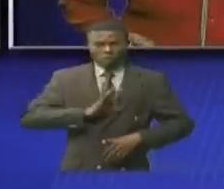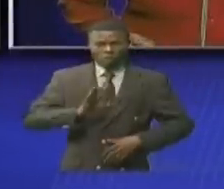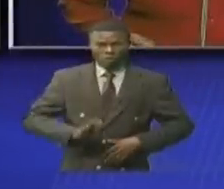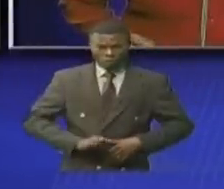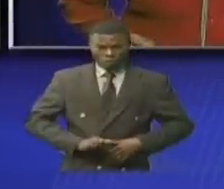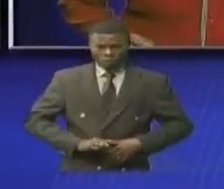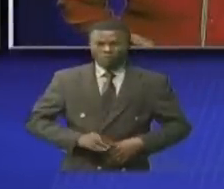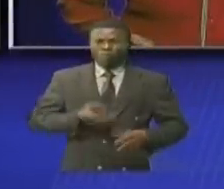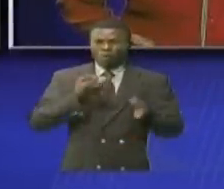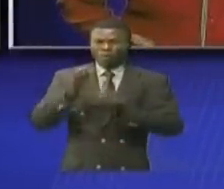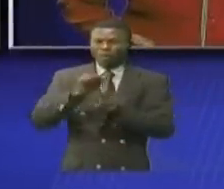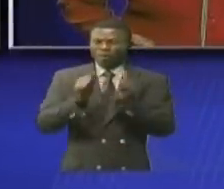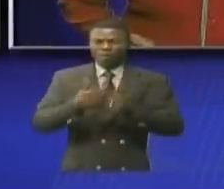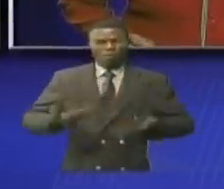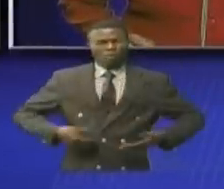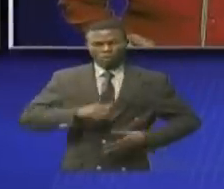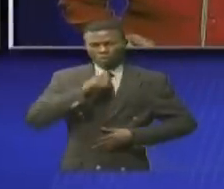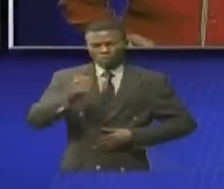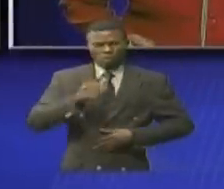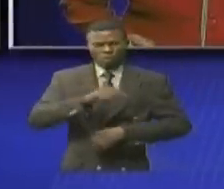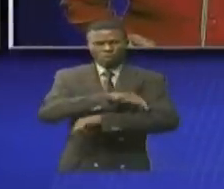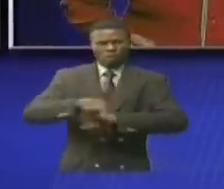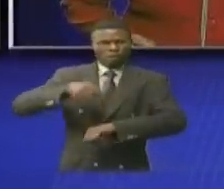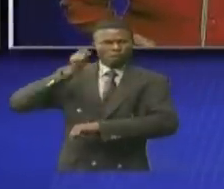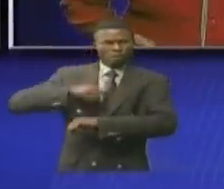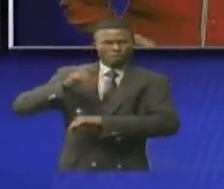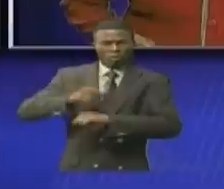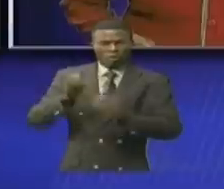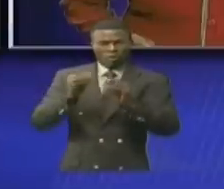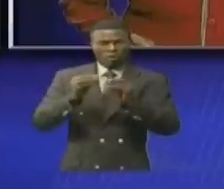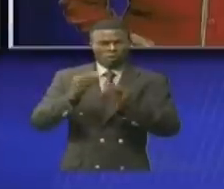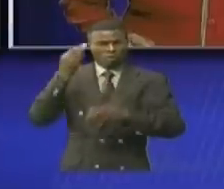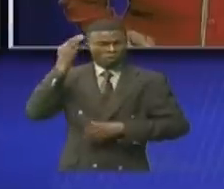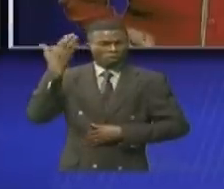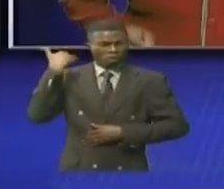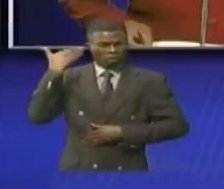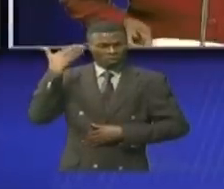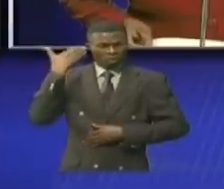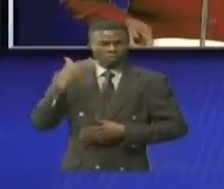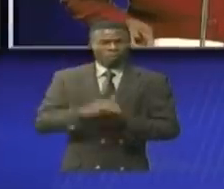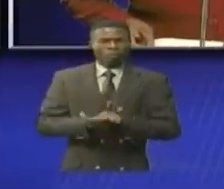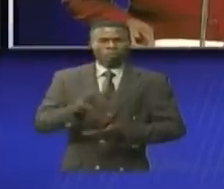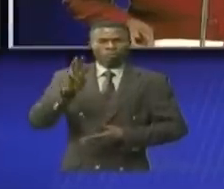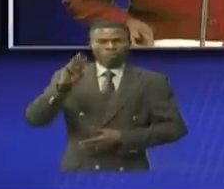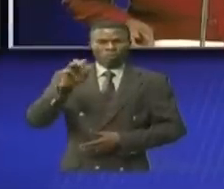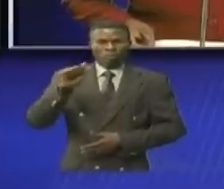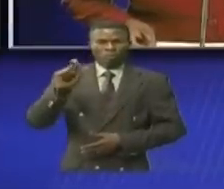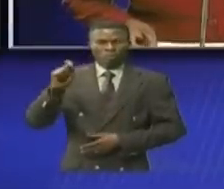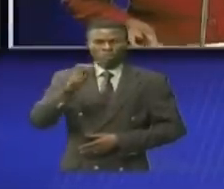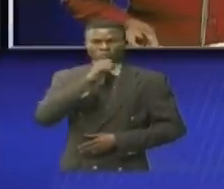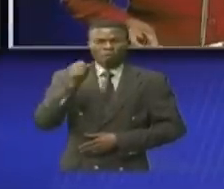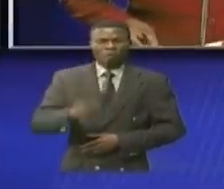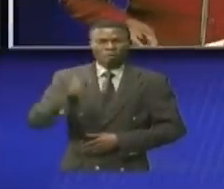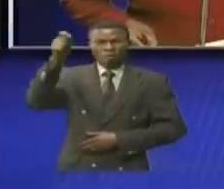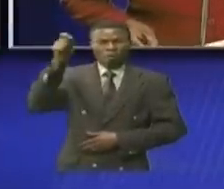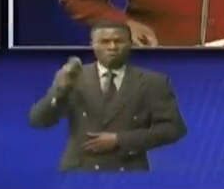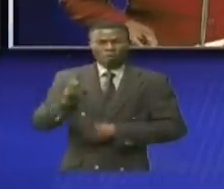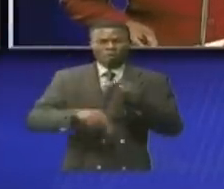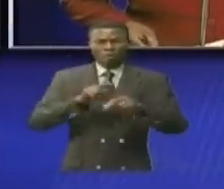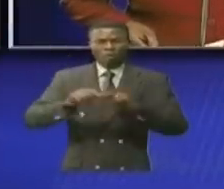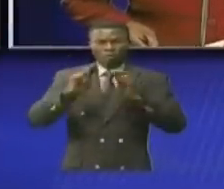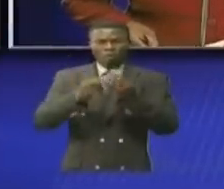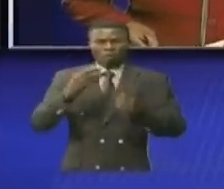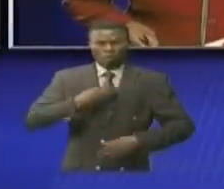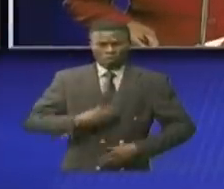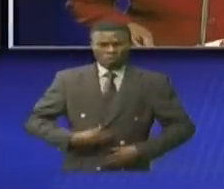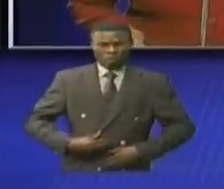tableau moins reluisant de l'appareil judiciaire lors du dernier conseil des ministres. Tarcisse Matadi Wamba, ancien bâtonnier national de l'ordre des avocats,